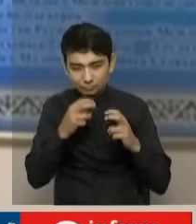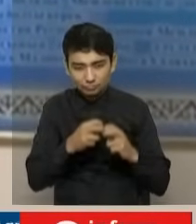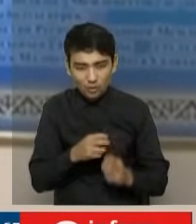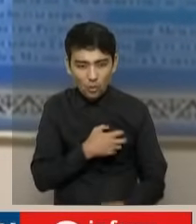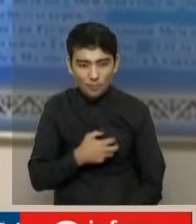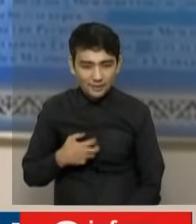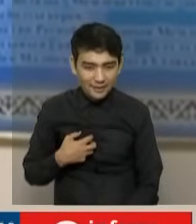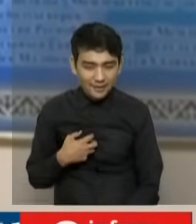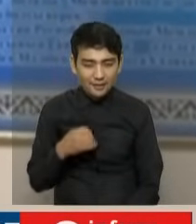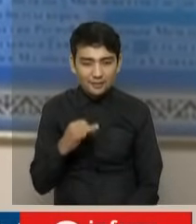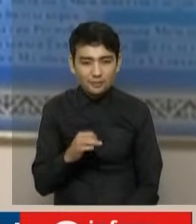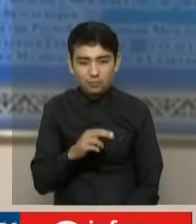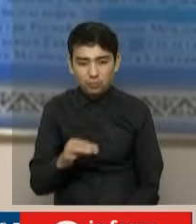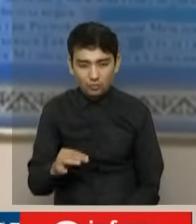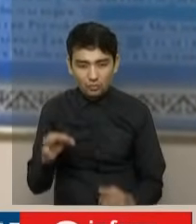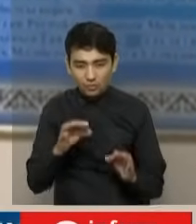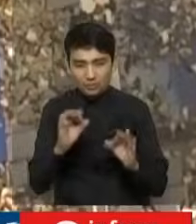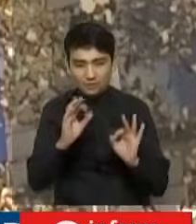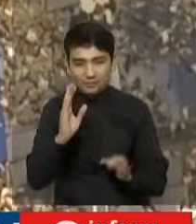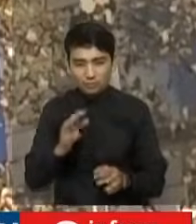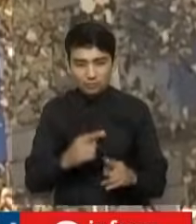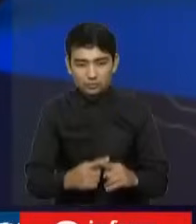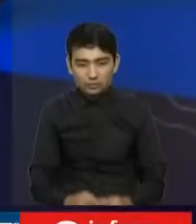комиссии. О результатах будет сообщено дополнительно.